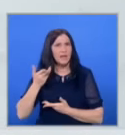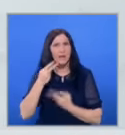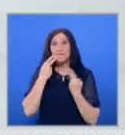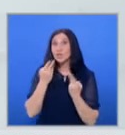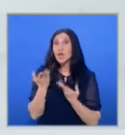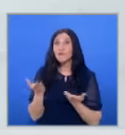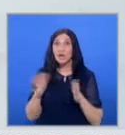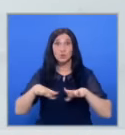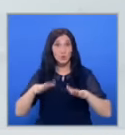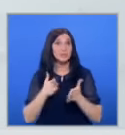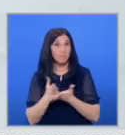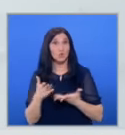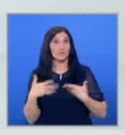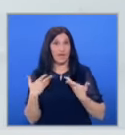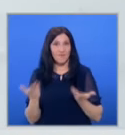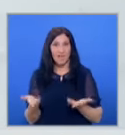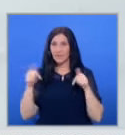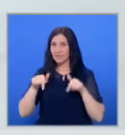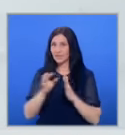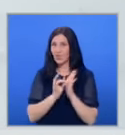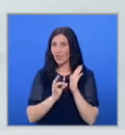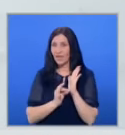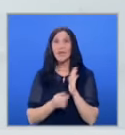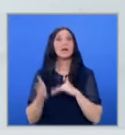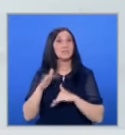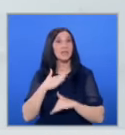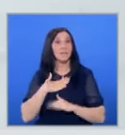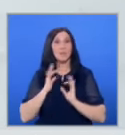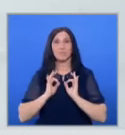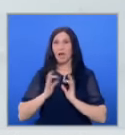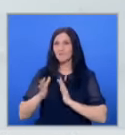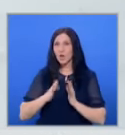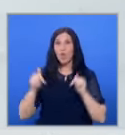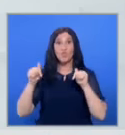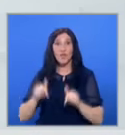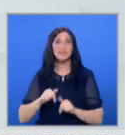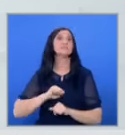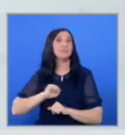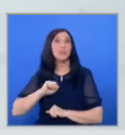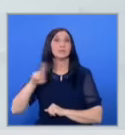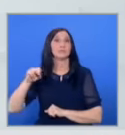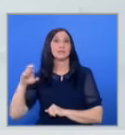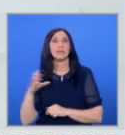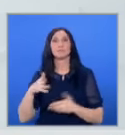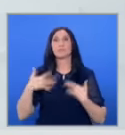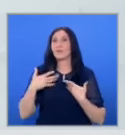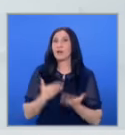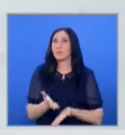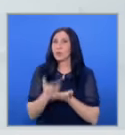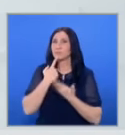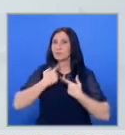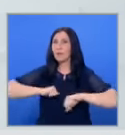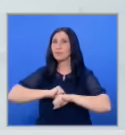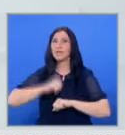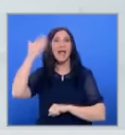е ситуацията според заявленията с днешна дата. След Има такъв народ, днес и ДПС заявиха подкрепа за кабинет